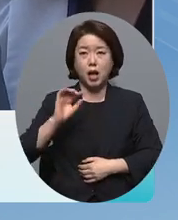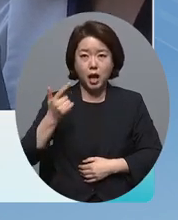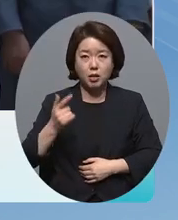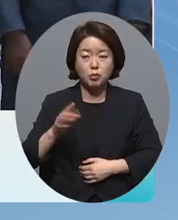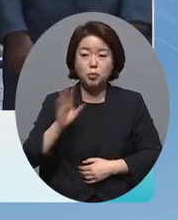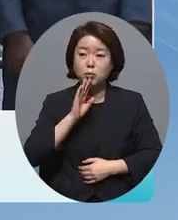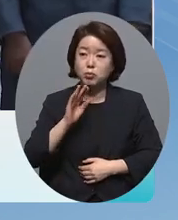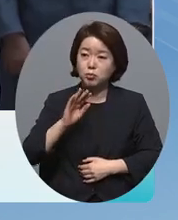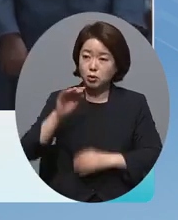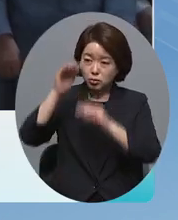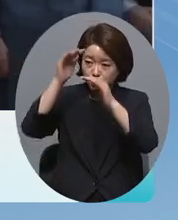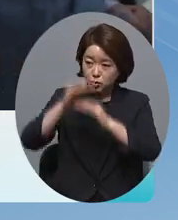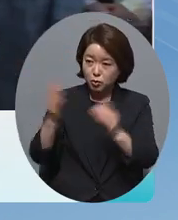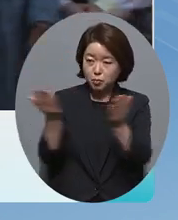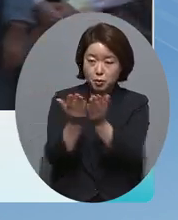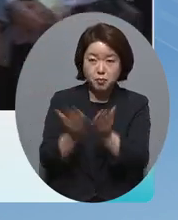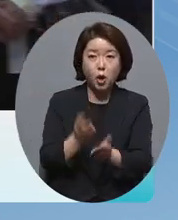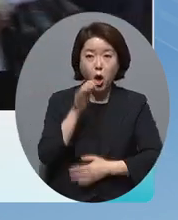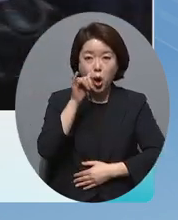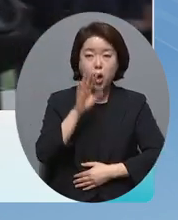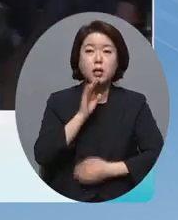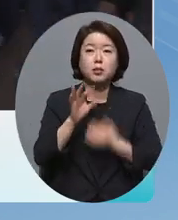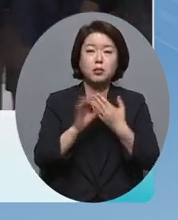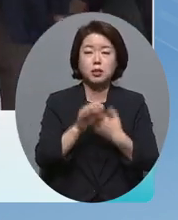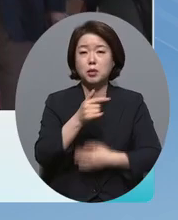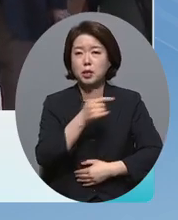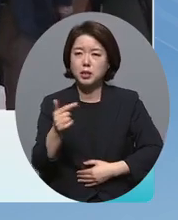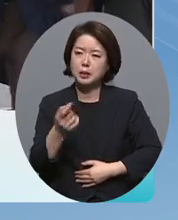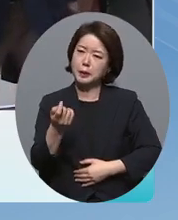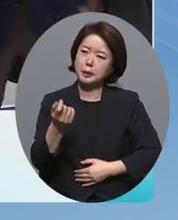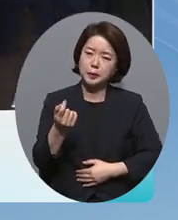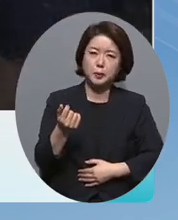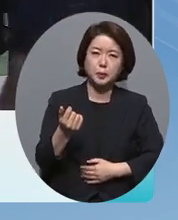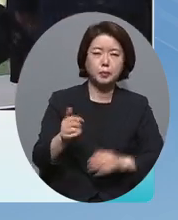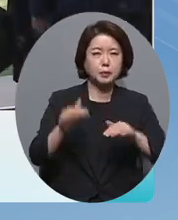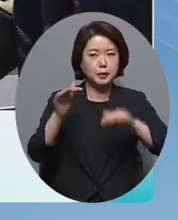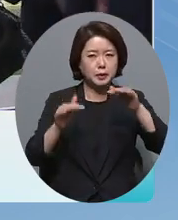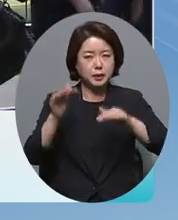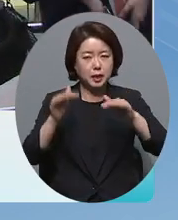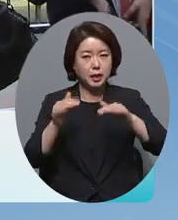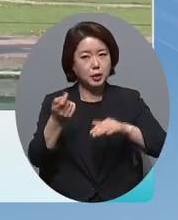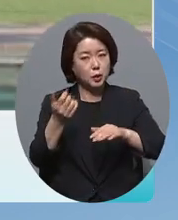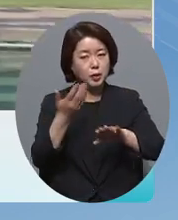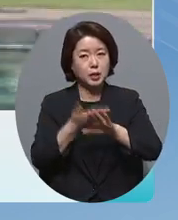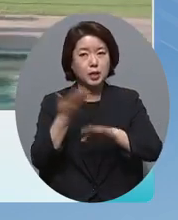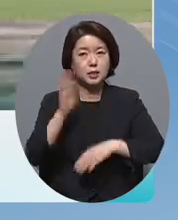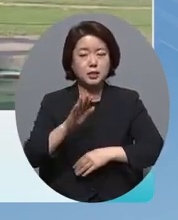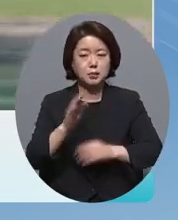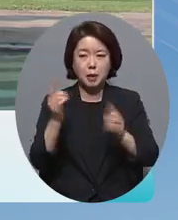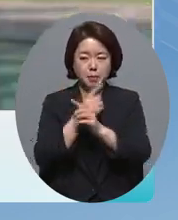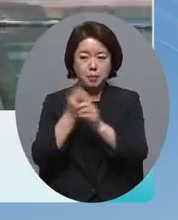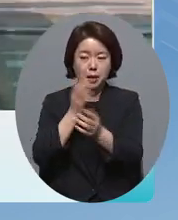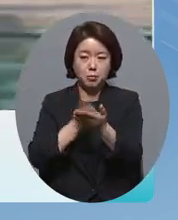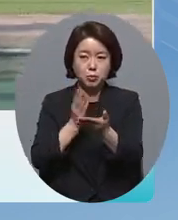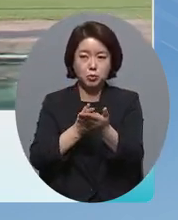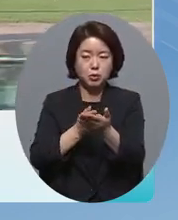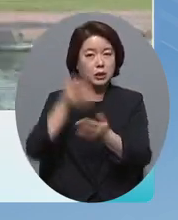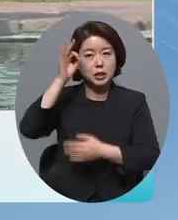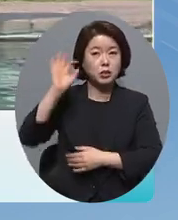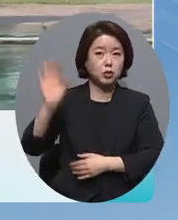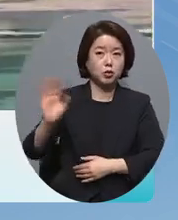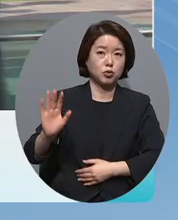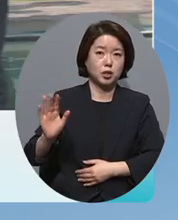사실과 맥락이 맞고 그렇다 한다면 큰 틀에서 약간의 다소간에 사실과 다른 점이 있더라도 정정보도는 잘 받아들여지지 않거든요